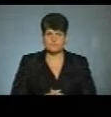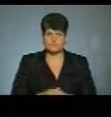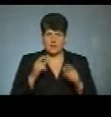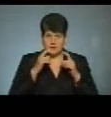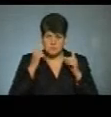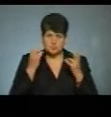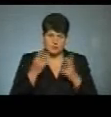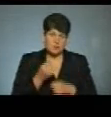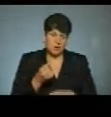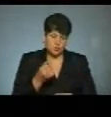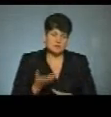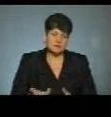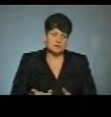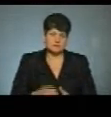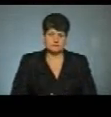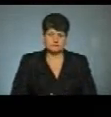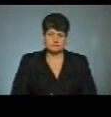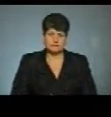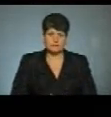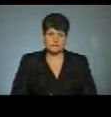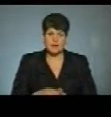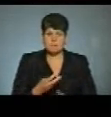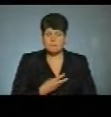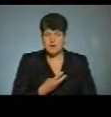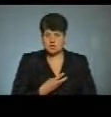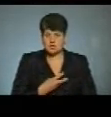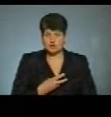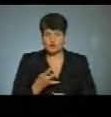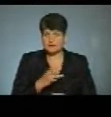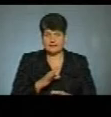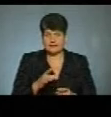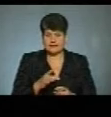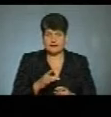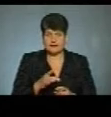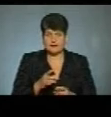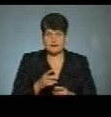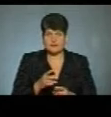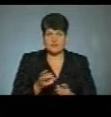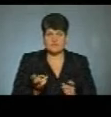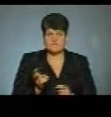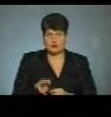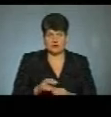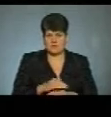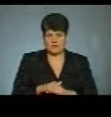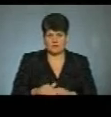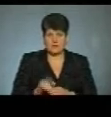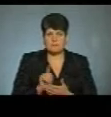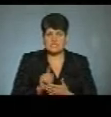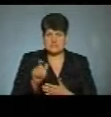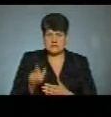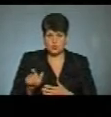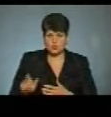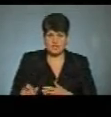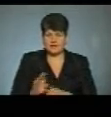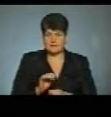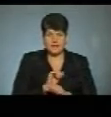маску треба носити. Бажано не контувати, як менше виходити на вулицю. Пенсіонерам не можна виходити, бажано